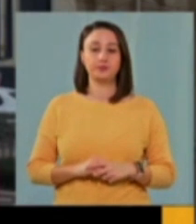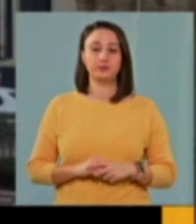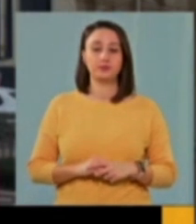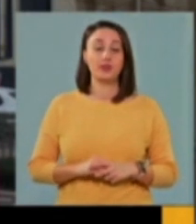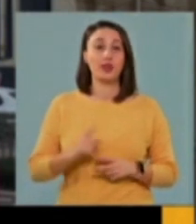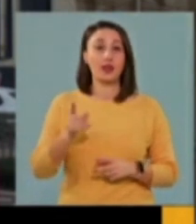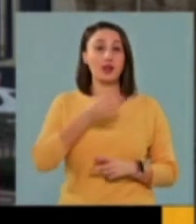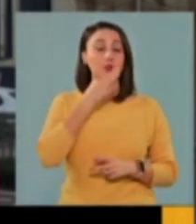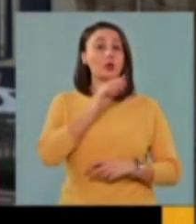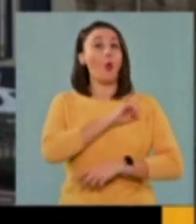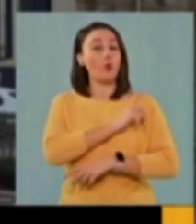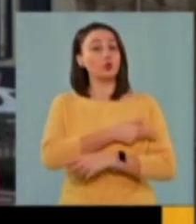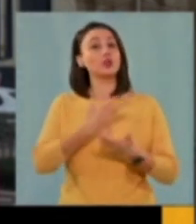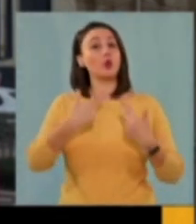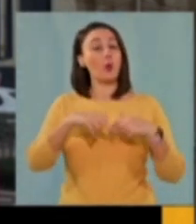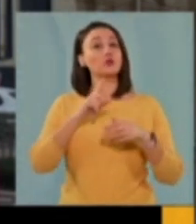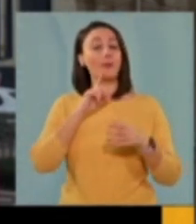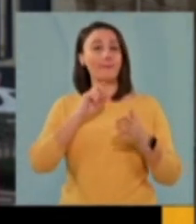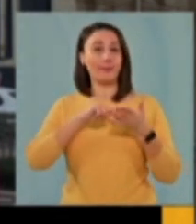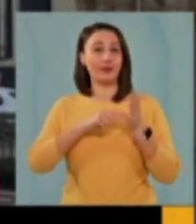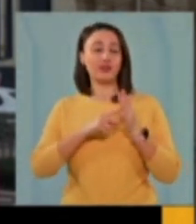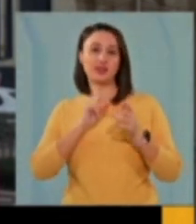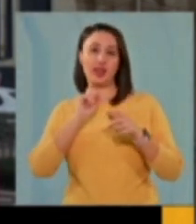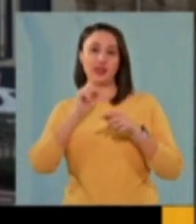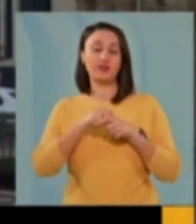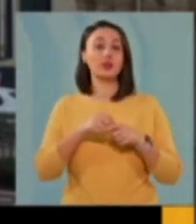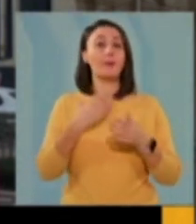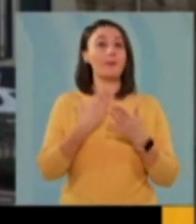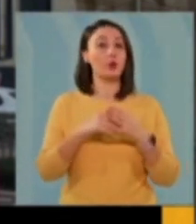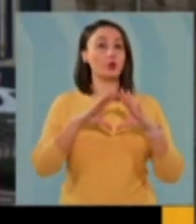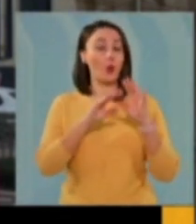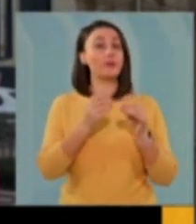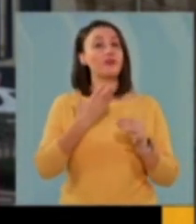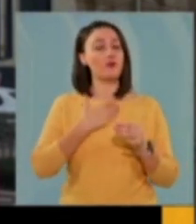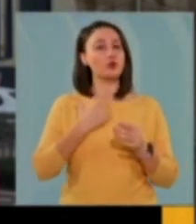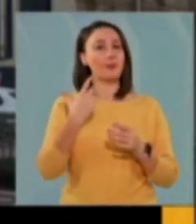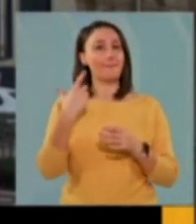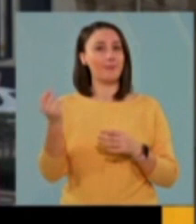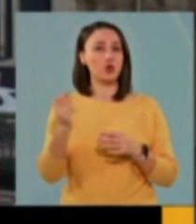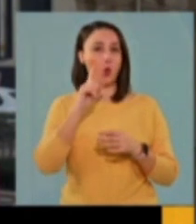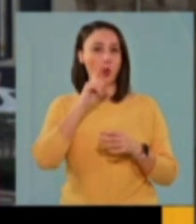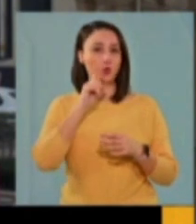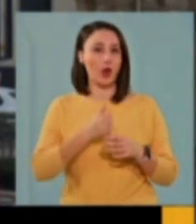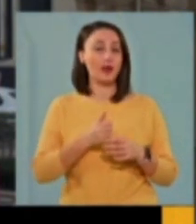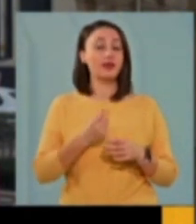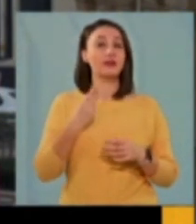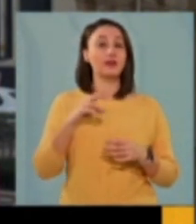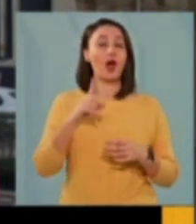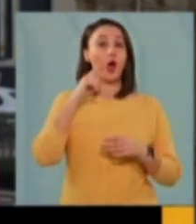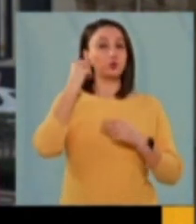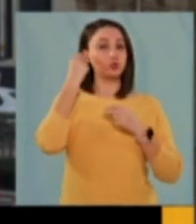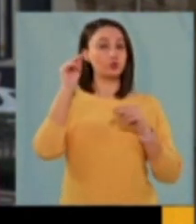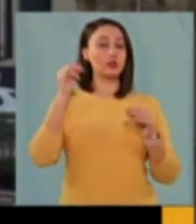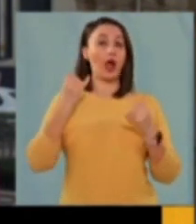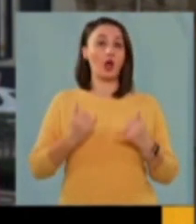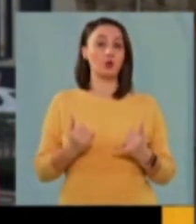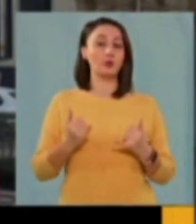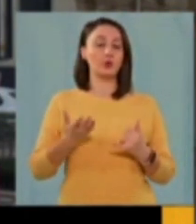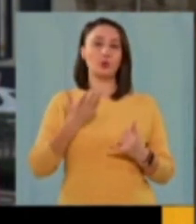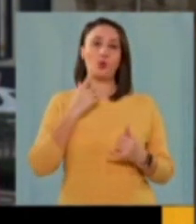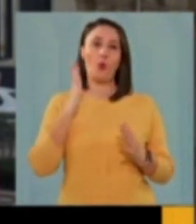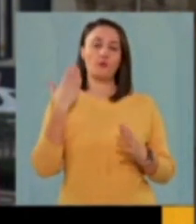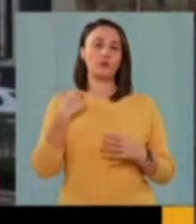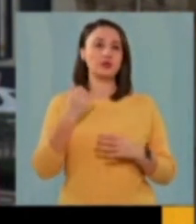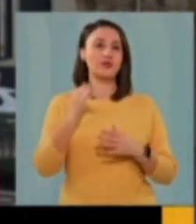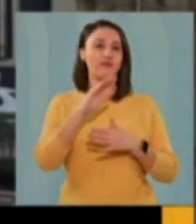că autoritățile noastre sunt pregătite să intervină și în cazul românilor care vor să părăsească teritoriul Ucrainei, dar anunță că deocamdată nu au